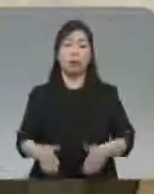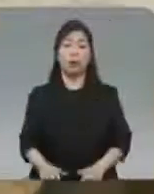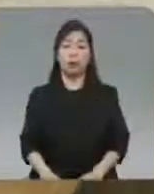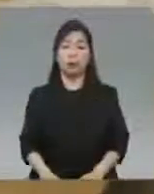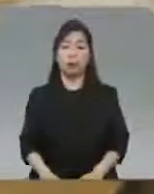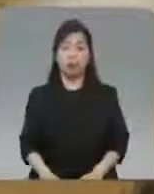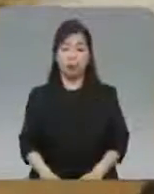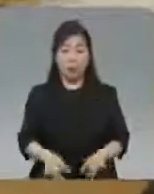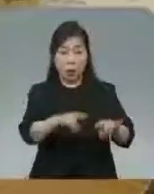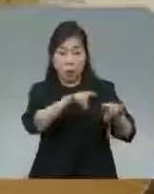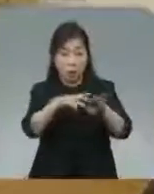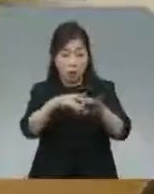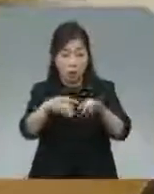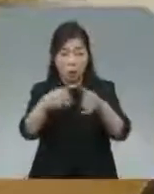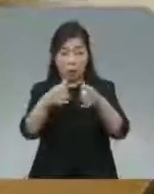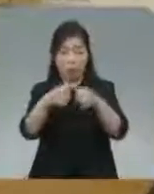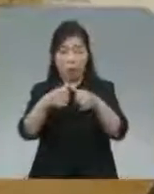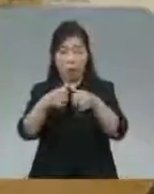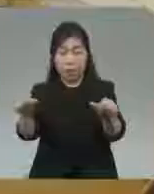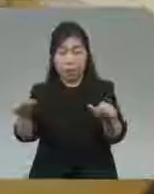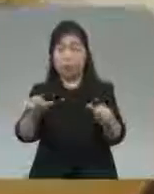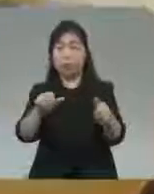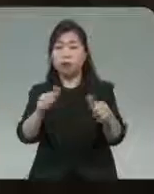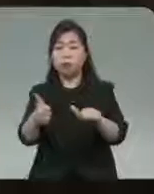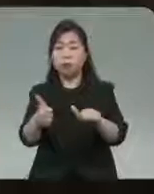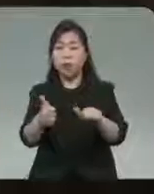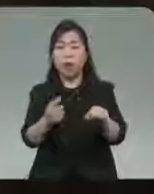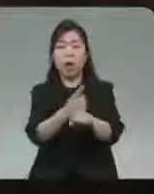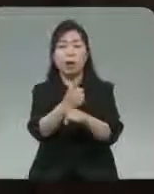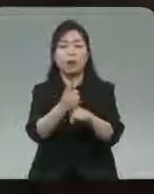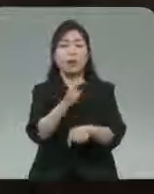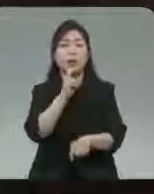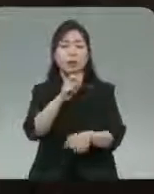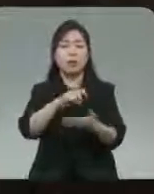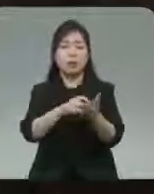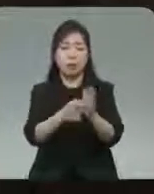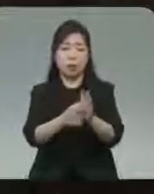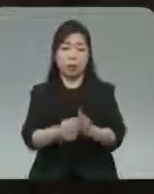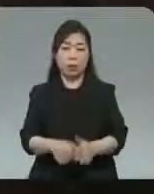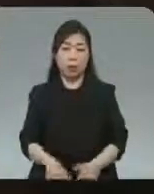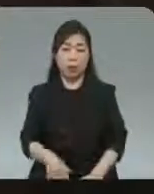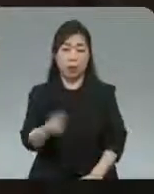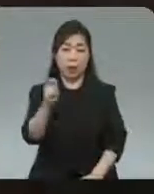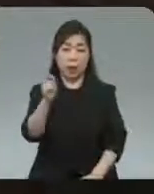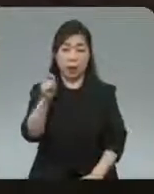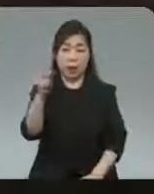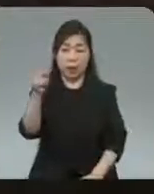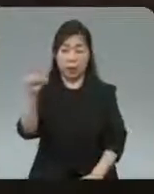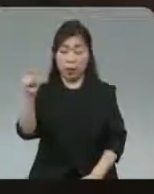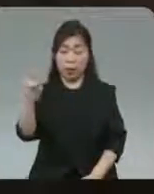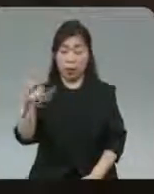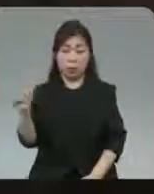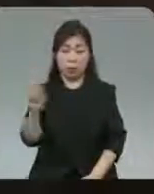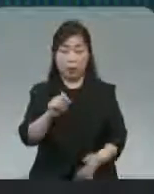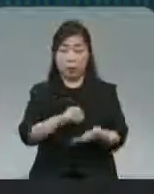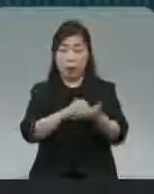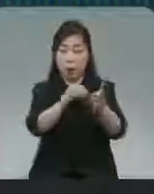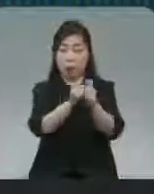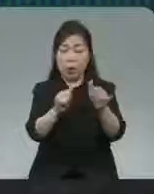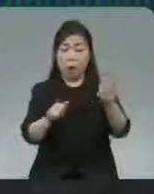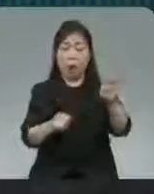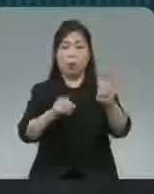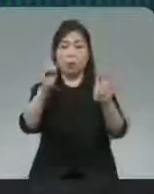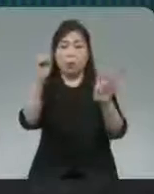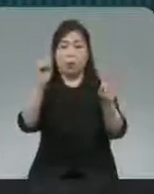di Korea Selatan gangguan layanan internet key di seluruh daerah di Korea Selatan itu berlangsung selama satu jam 20 menit